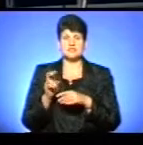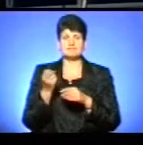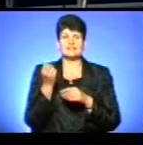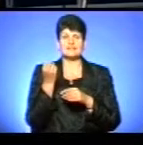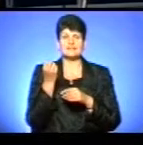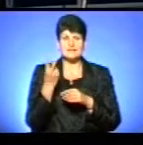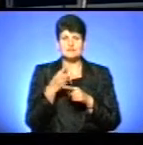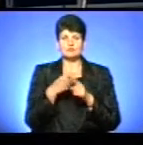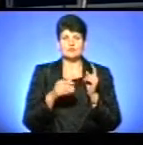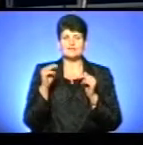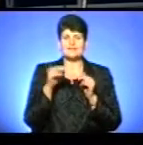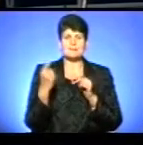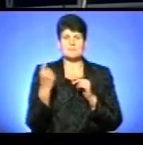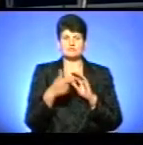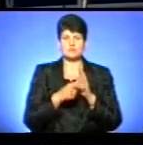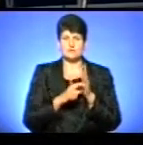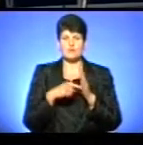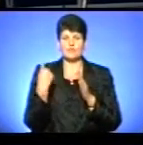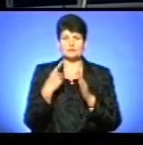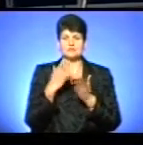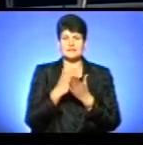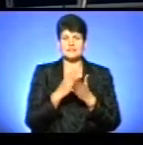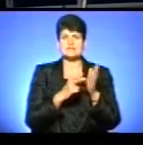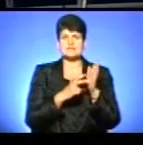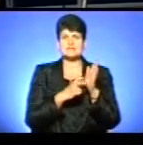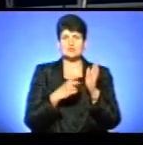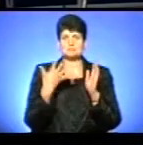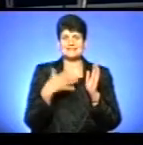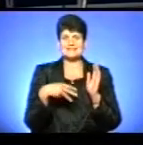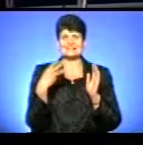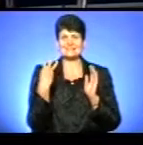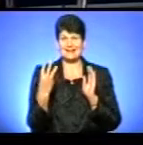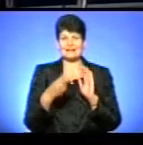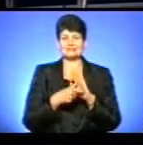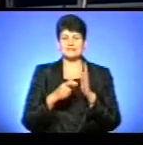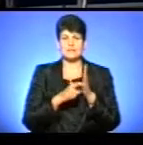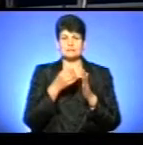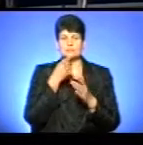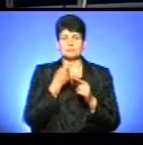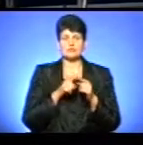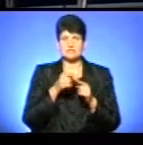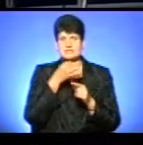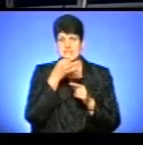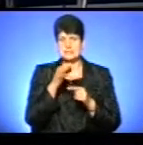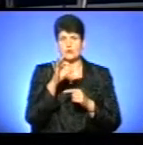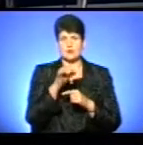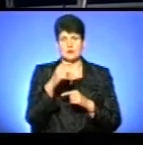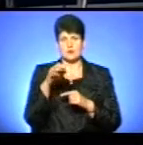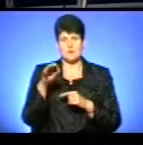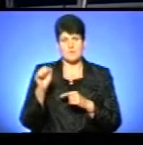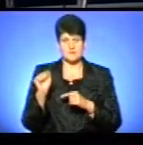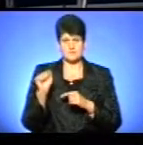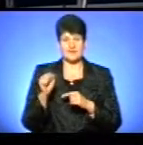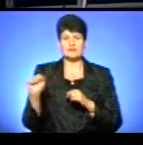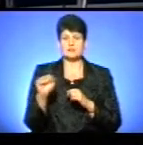тисяч першокласників. В області є 753 класи, про це нам повідомила начальник управління освіти Ольга Хома. У